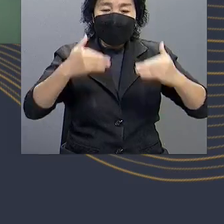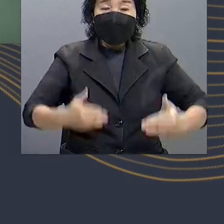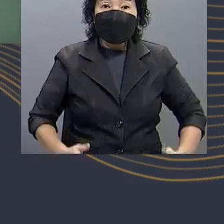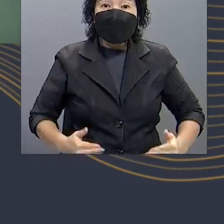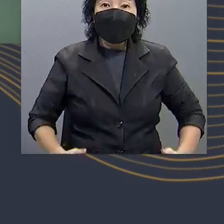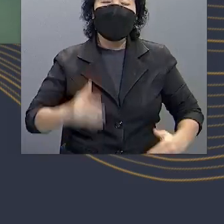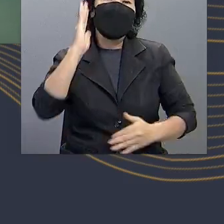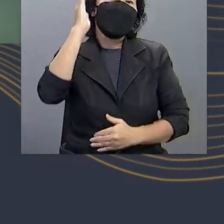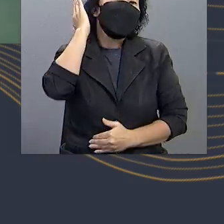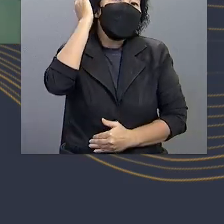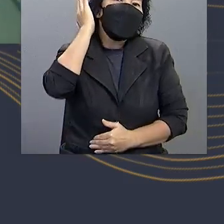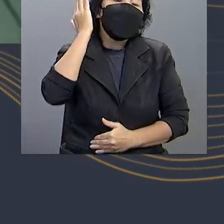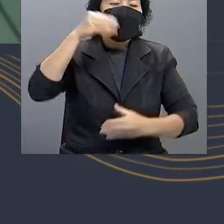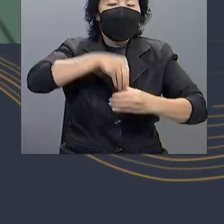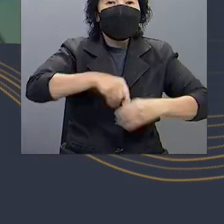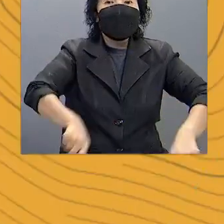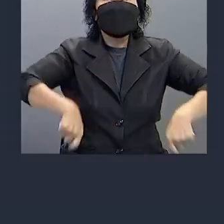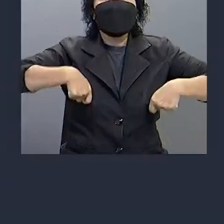ซอร์ทุกอย่างแบบ